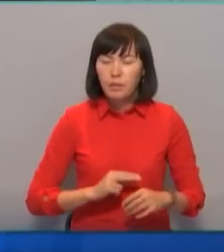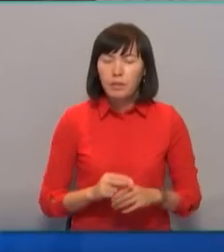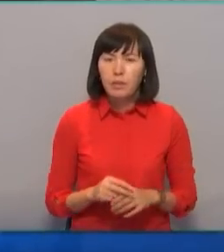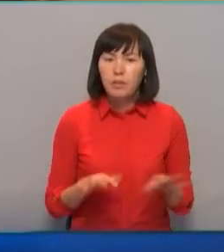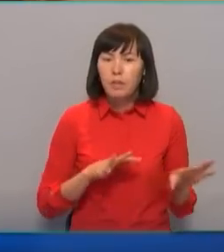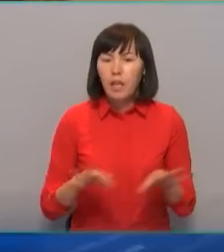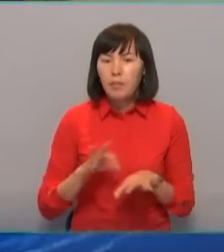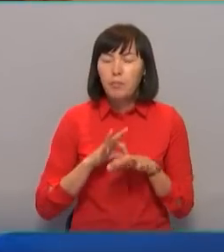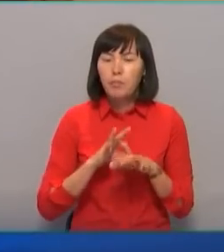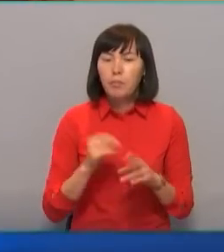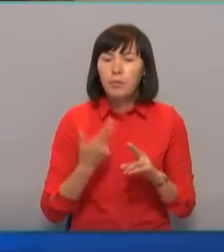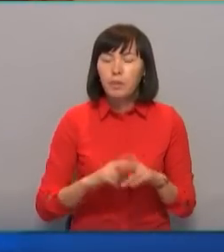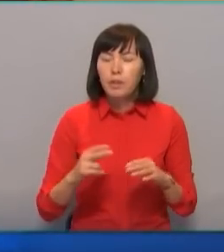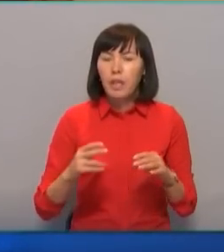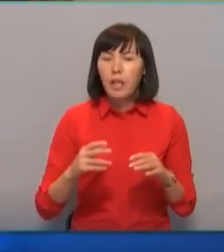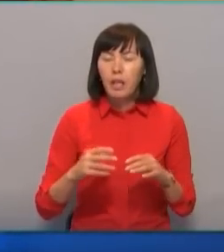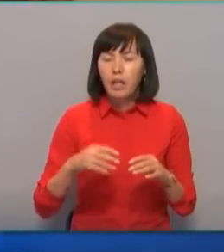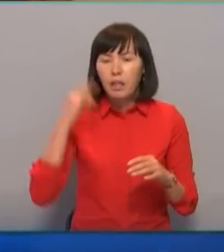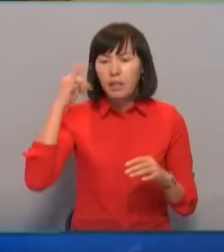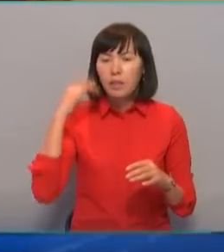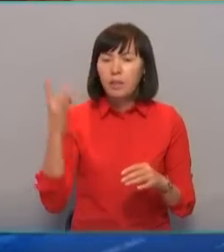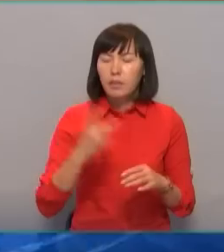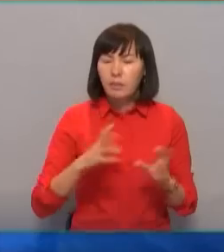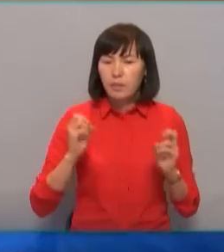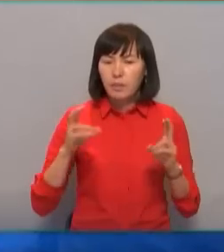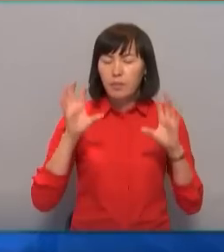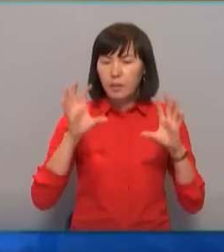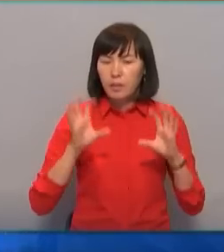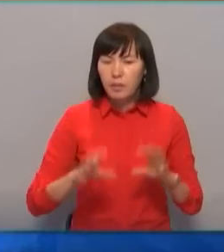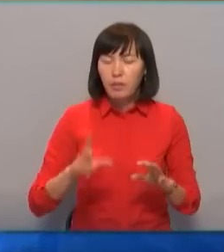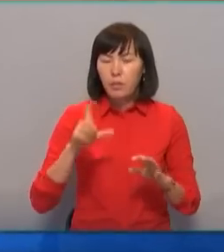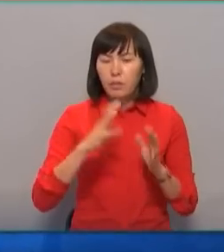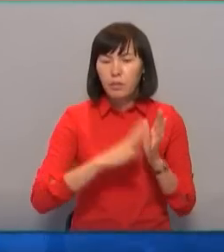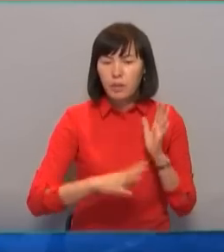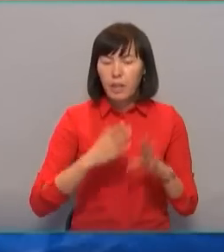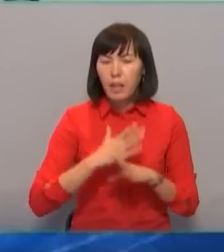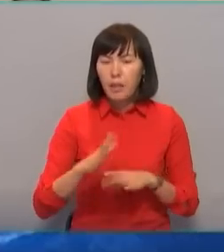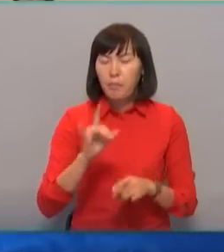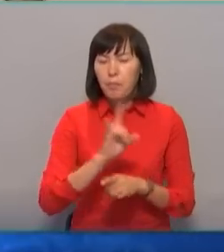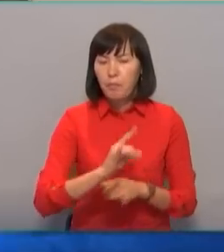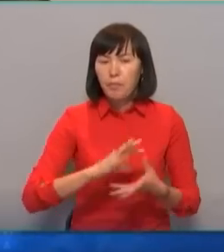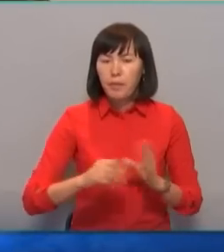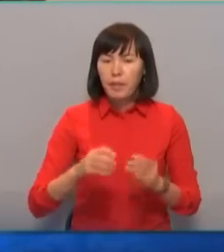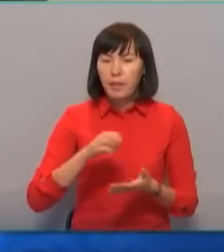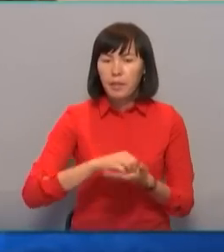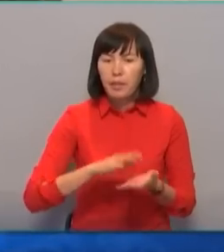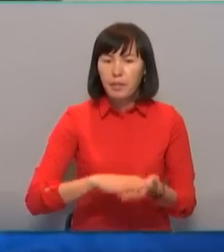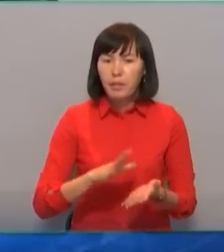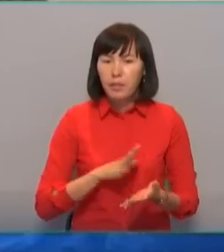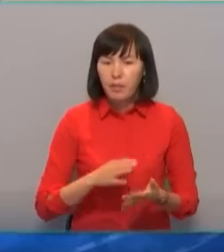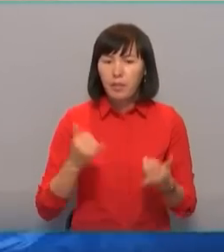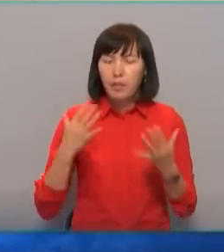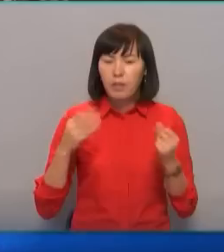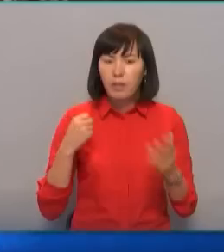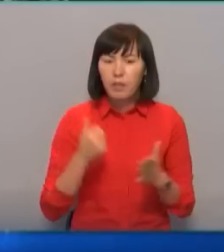тергеп-тексеру іс-шаралар жүргізілуде. Осы аталмыш іс Қазақстан Республикасының қылмыстық кодексінің 190-шы бабы алаяқтық бойынша тіркеуге алынды.